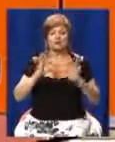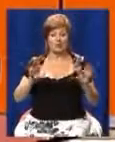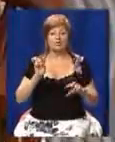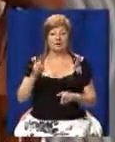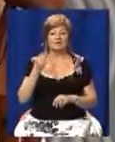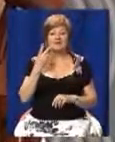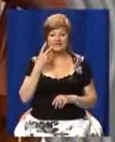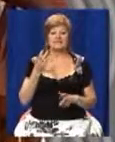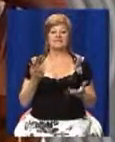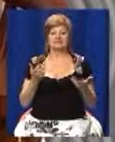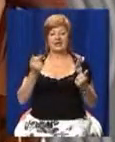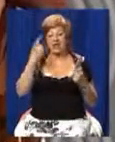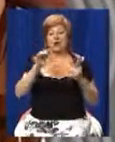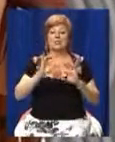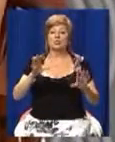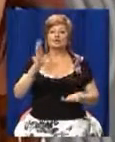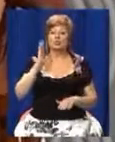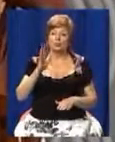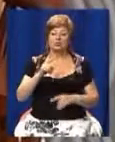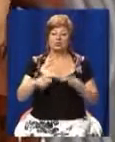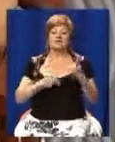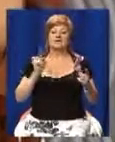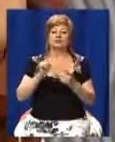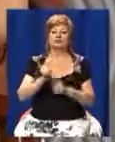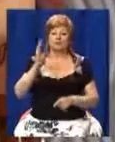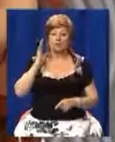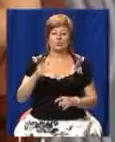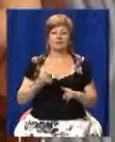всегда. Так, мультик буде і наступна зустріч буде,